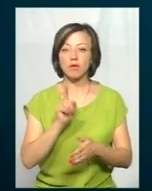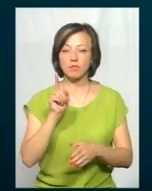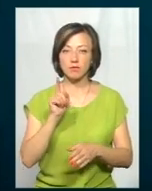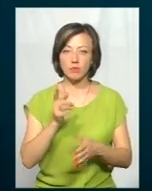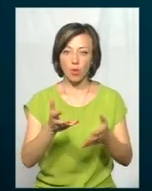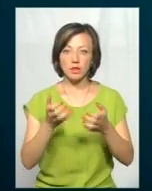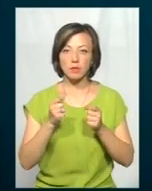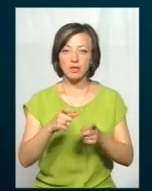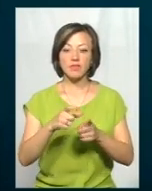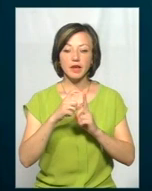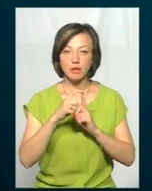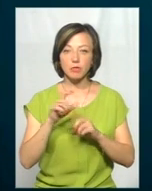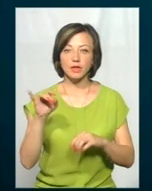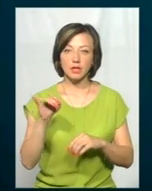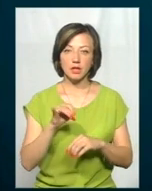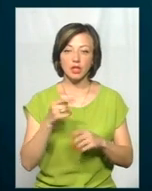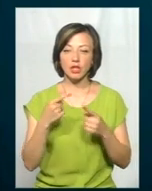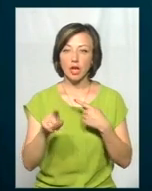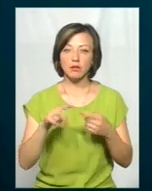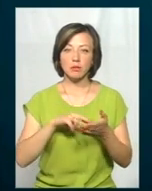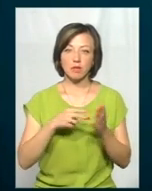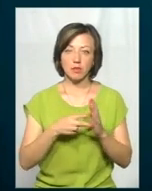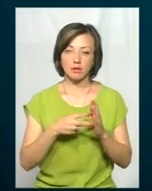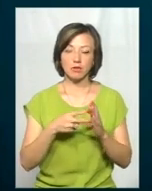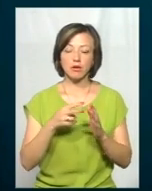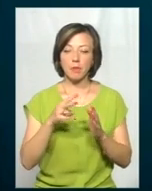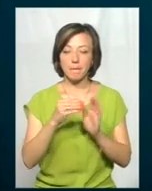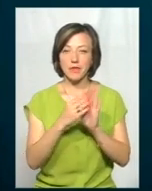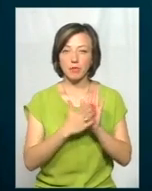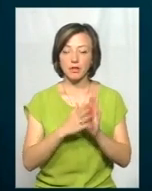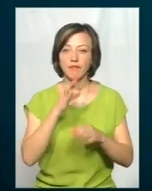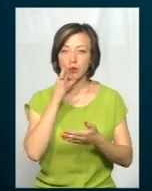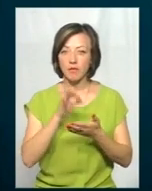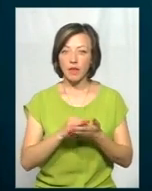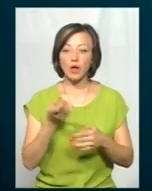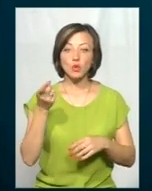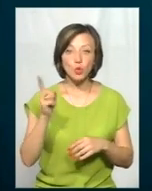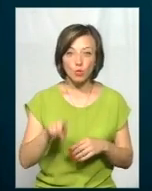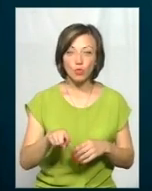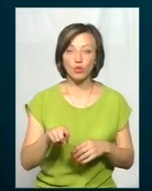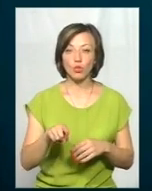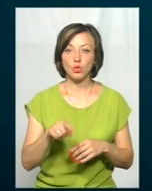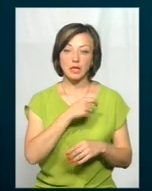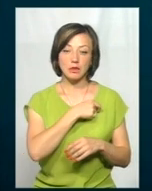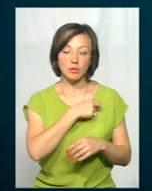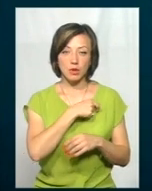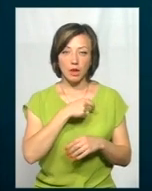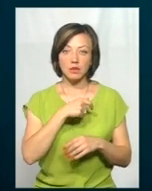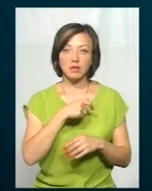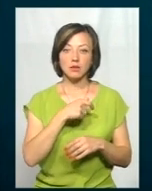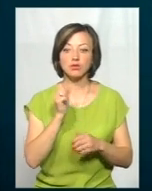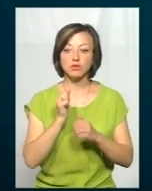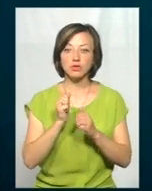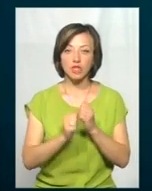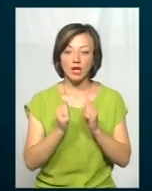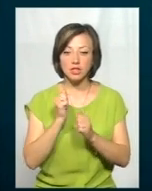повинен отримати відповідь, інакше передбачена відповідальність. Тому депутати… Ну, як свідчить наше дослідження, депутати